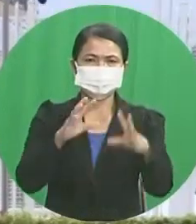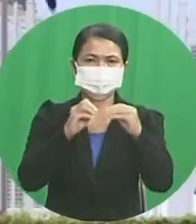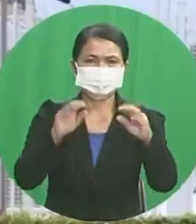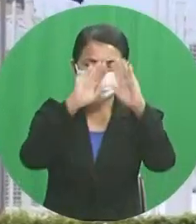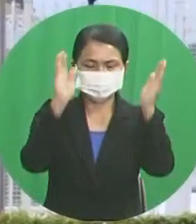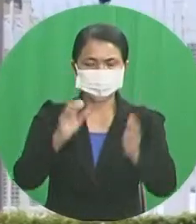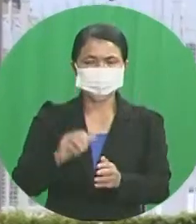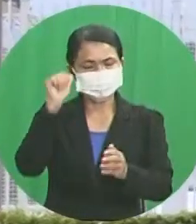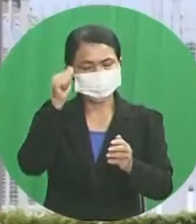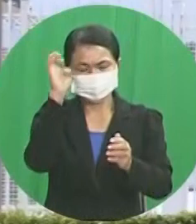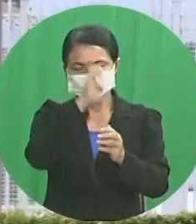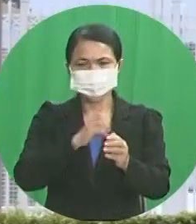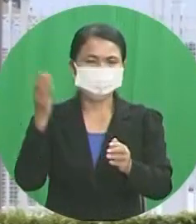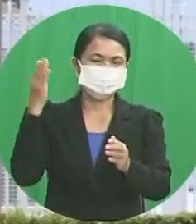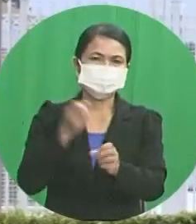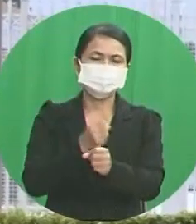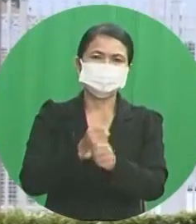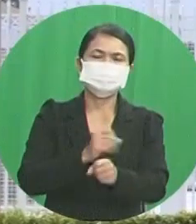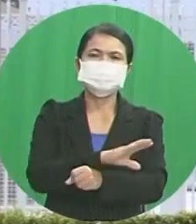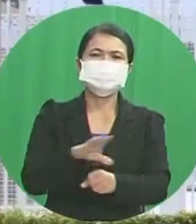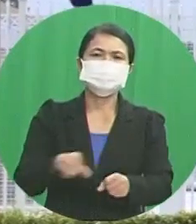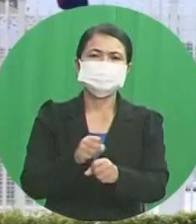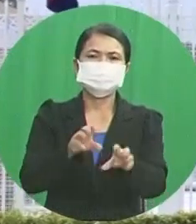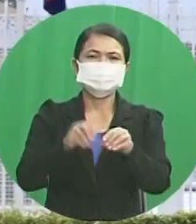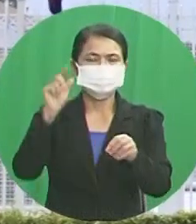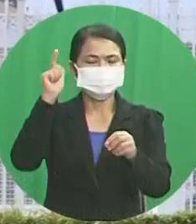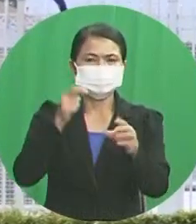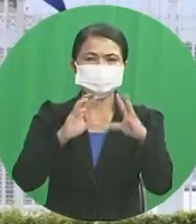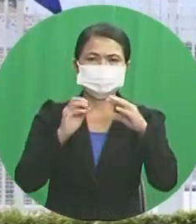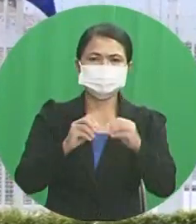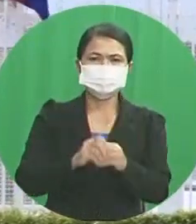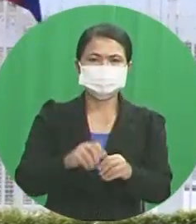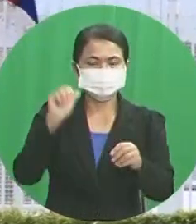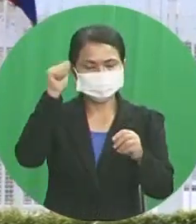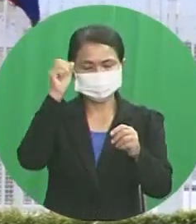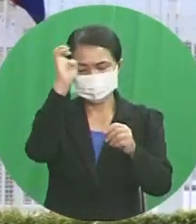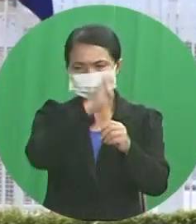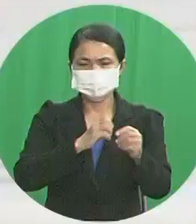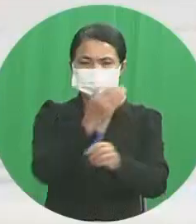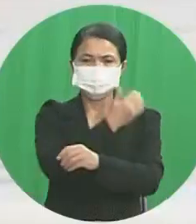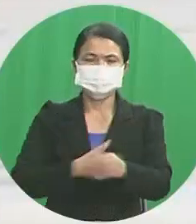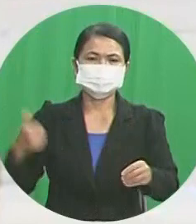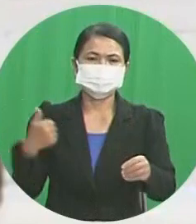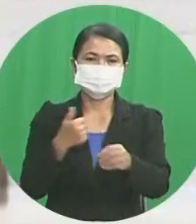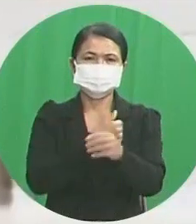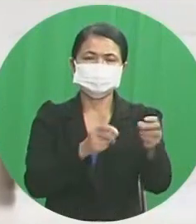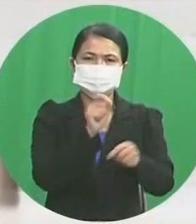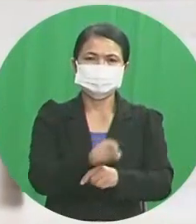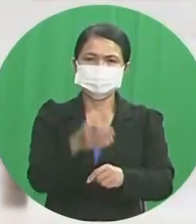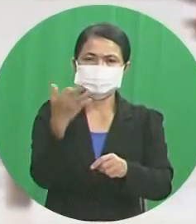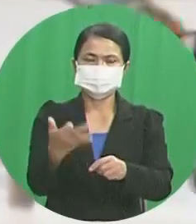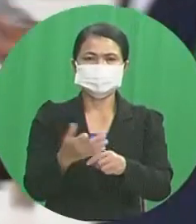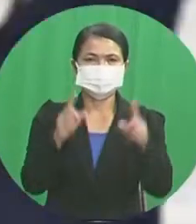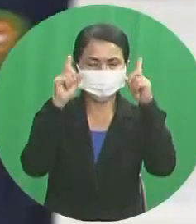អាស៊ីអឺរ៉ុបកន្លងនេះដែលធ្វើឲ្យកម្ពុជាបានទទួលជោគជ័យនៃកិច្ចប្រជុំអាស៊ីអឺរ៉ុបសម្ដេចតេជោក៏បានគាំទ្រចំណុចទាំង8